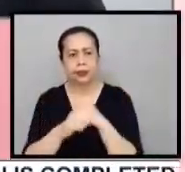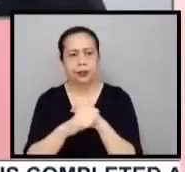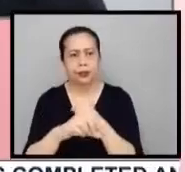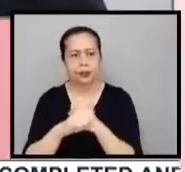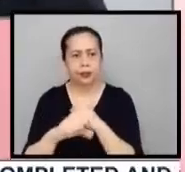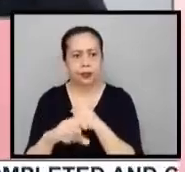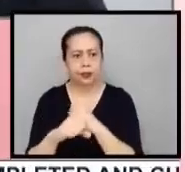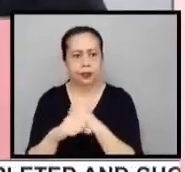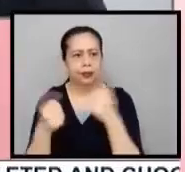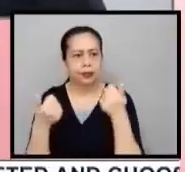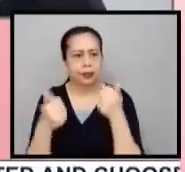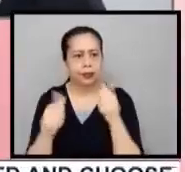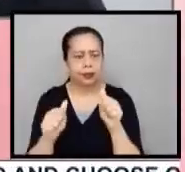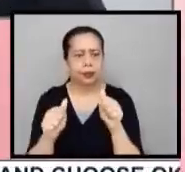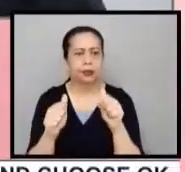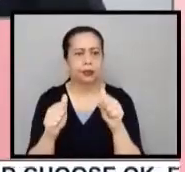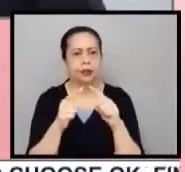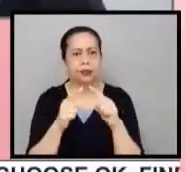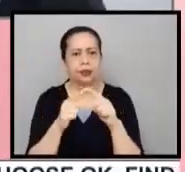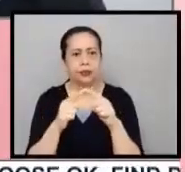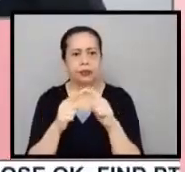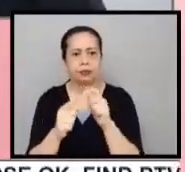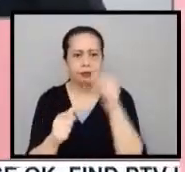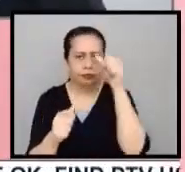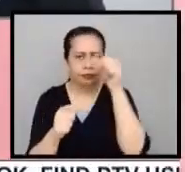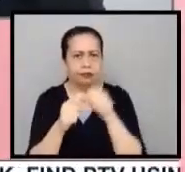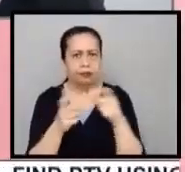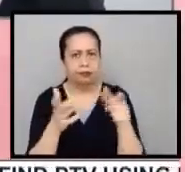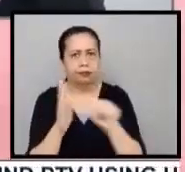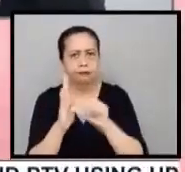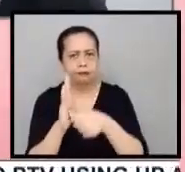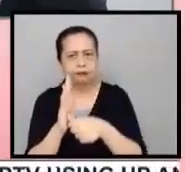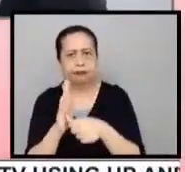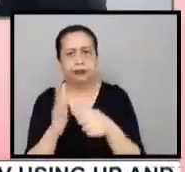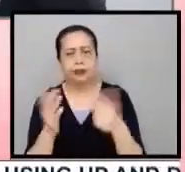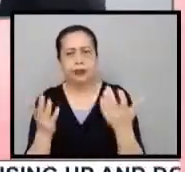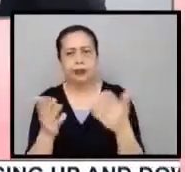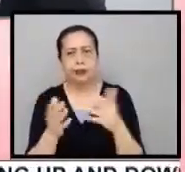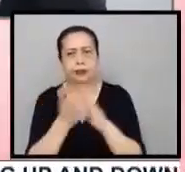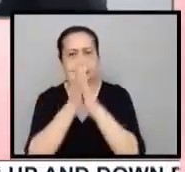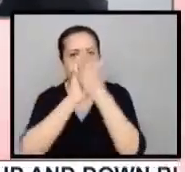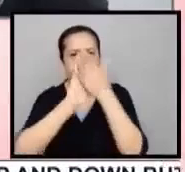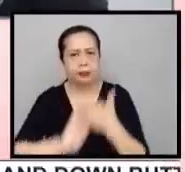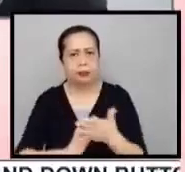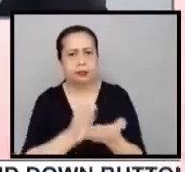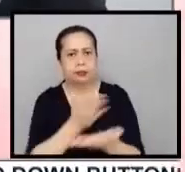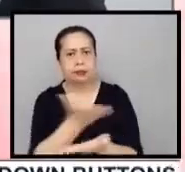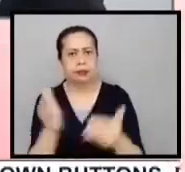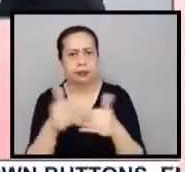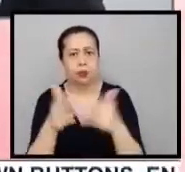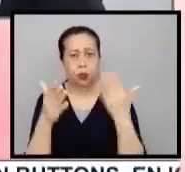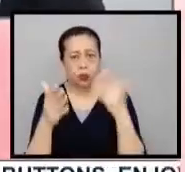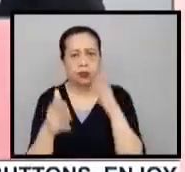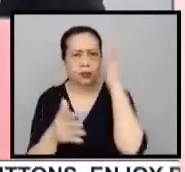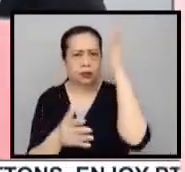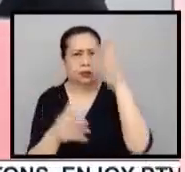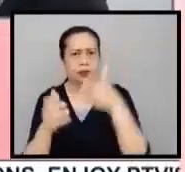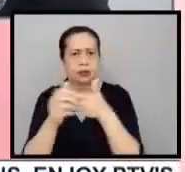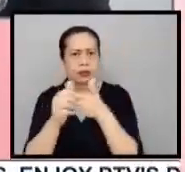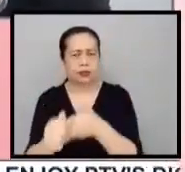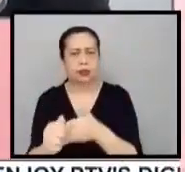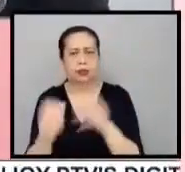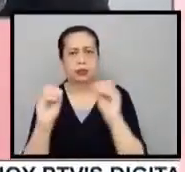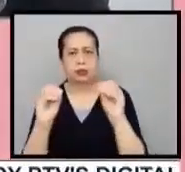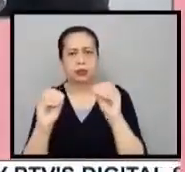to inculcate the hearts of peace sa ating mga students because they are our future leaders gamit ng peace education.